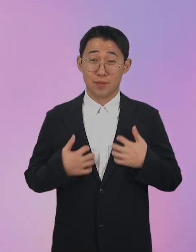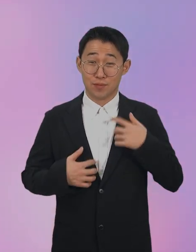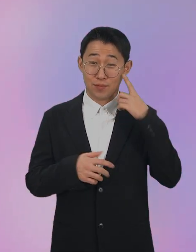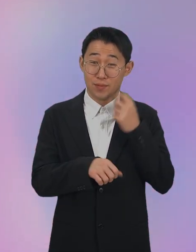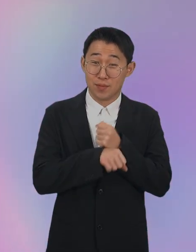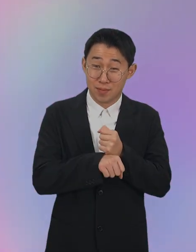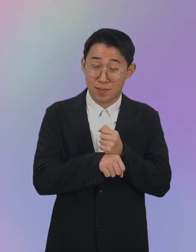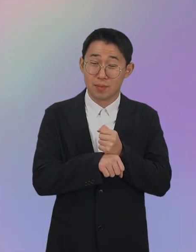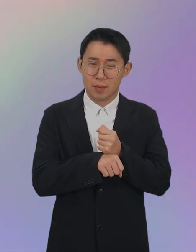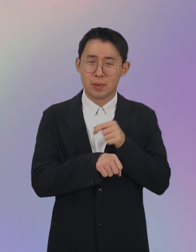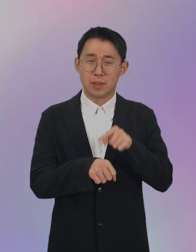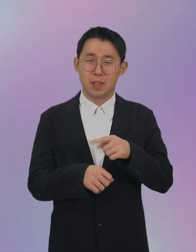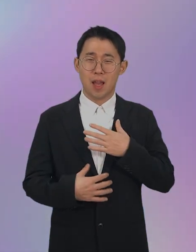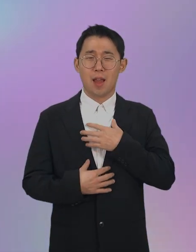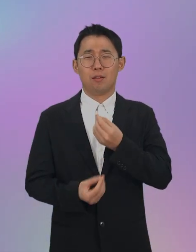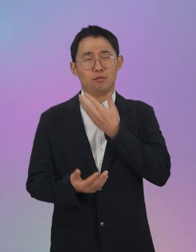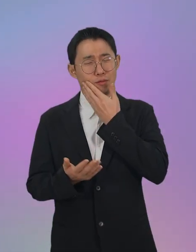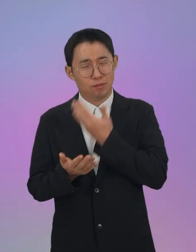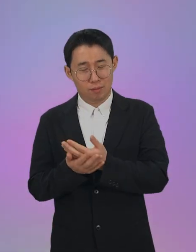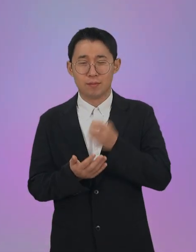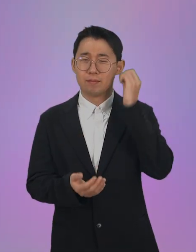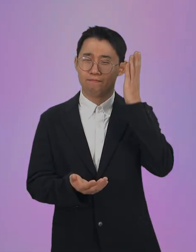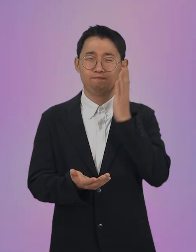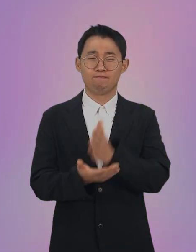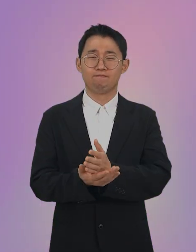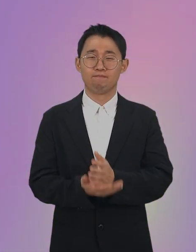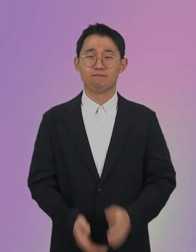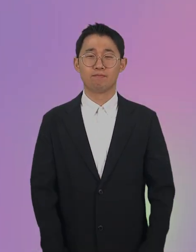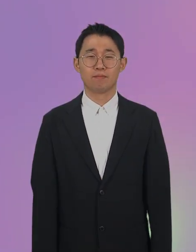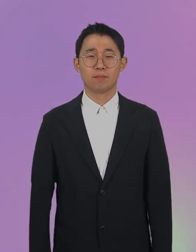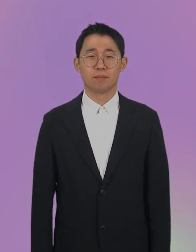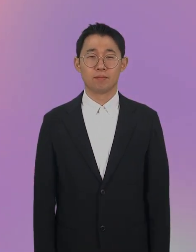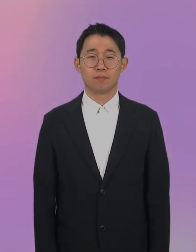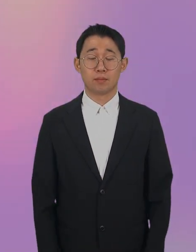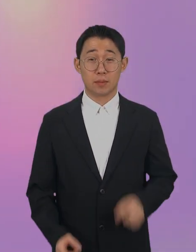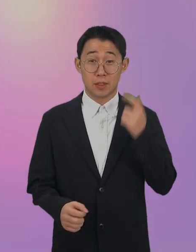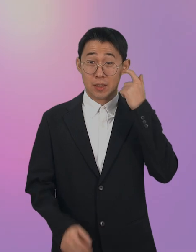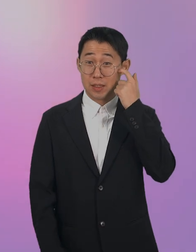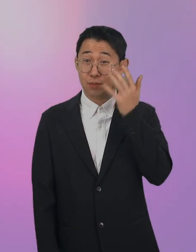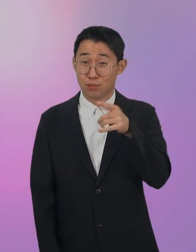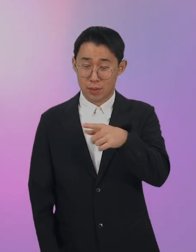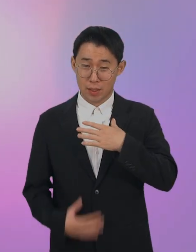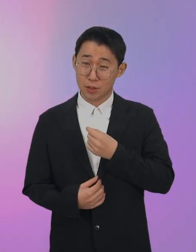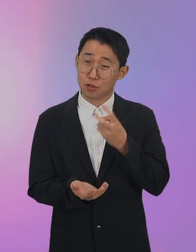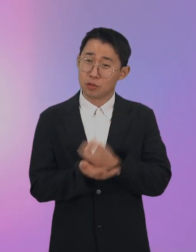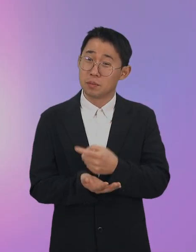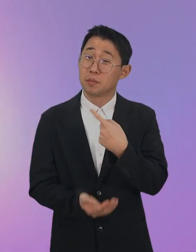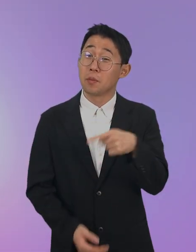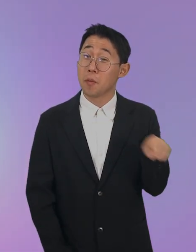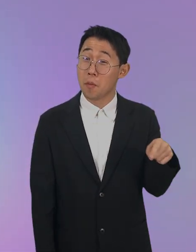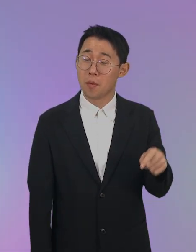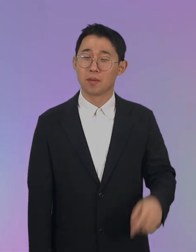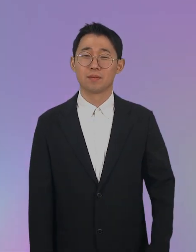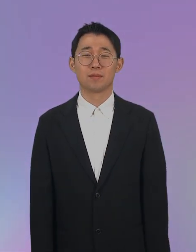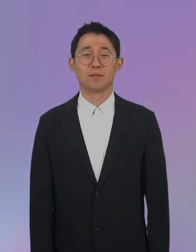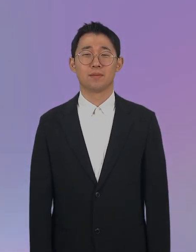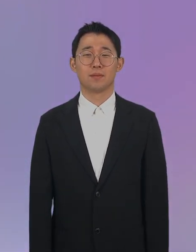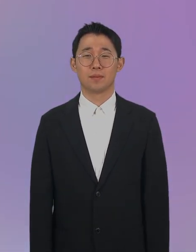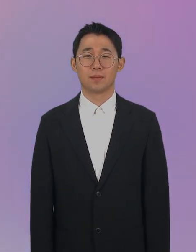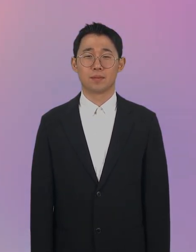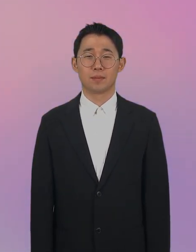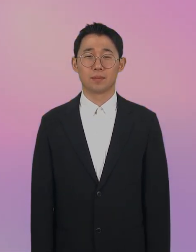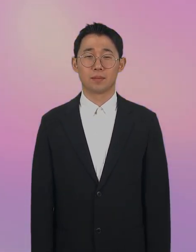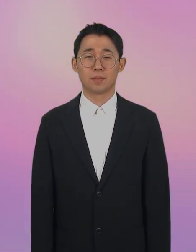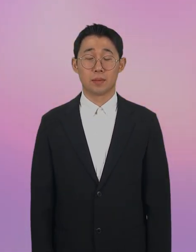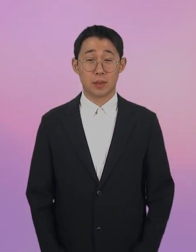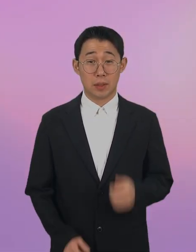즐거운 과학 실험을 하기 위해서는 안전이 가장 중요한 것 잊지 말아요. 그럼 퀴즈로 실험실 안전 수칙을 더